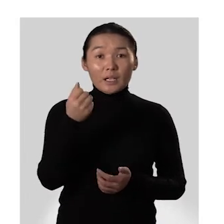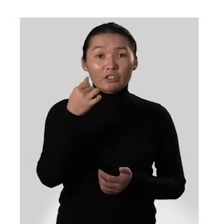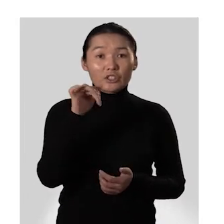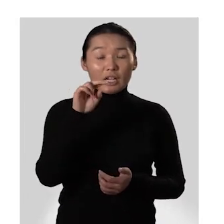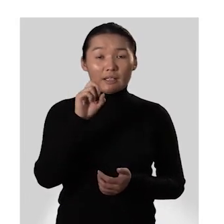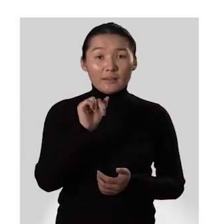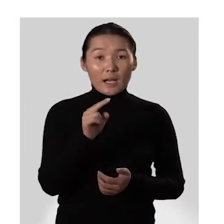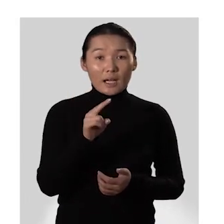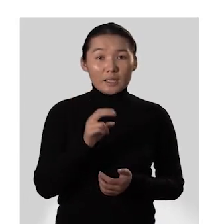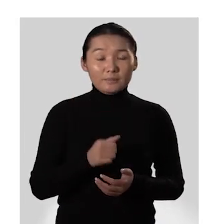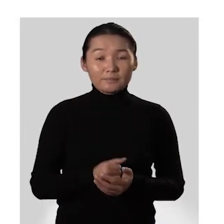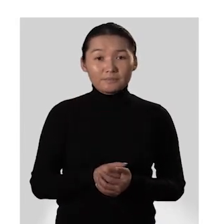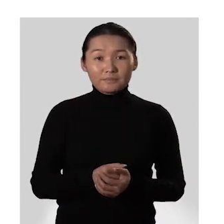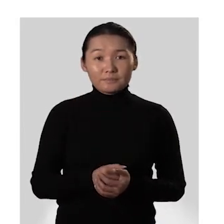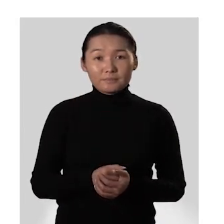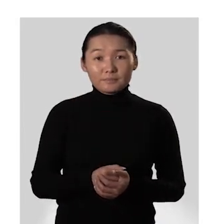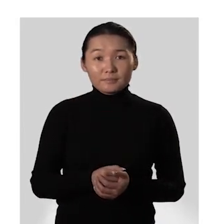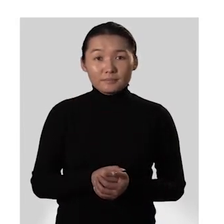Жайдак.